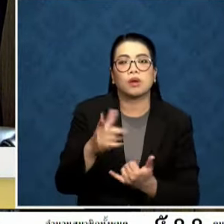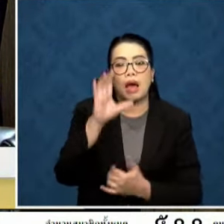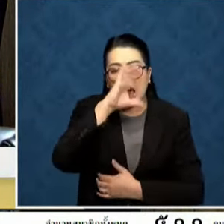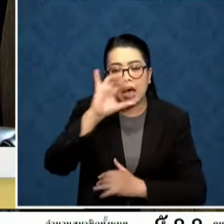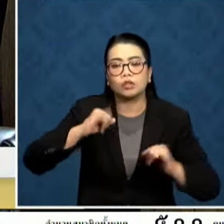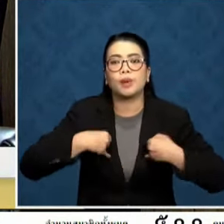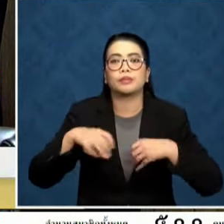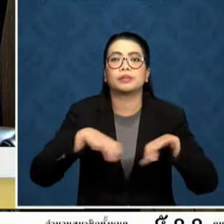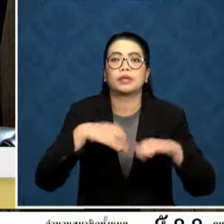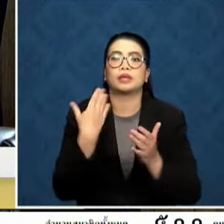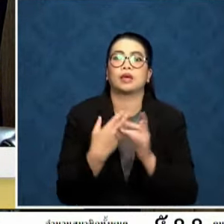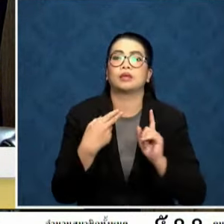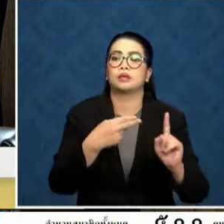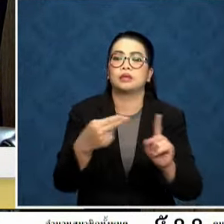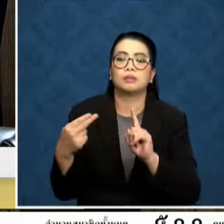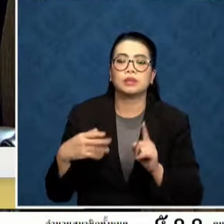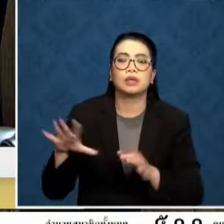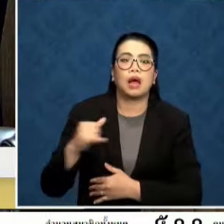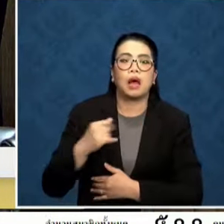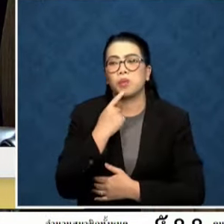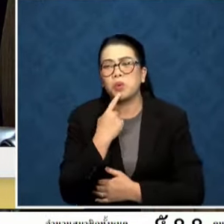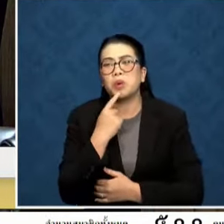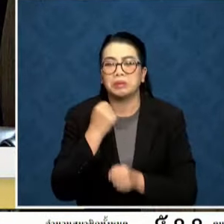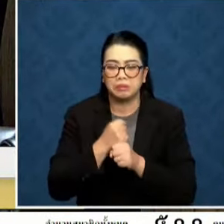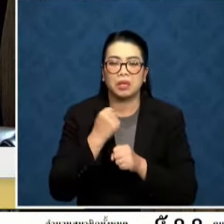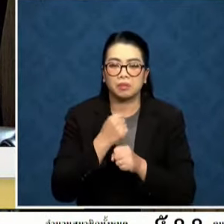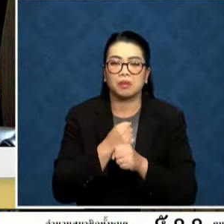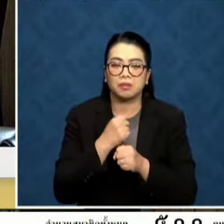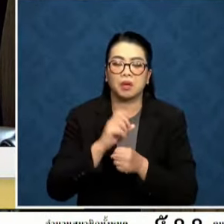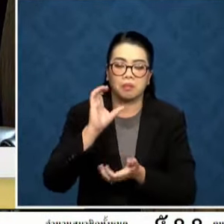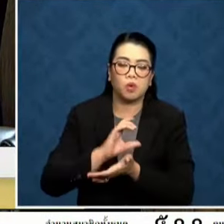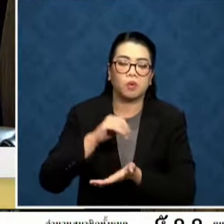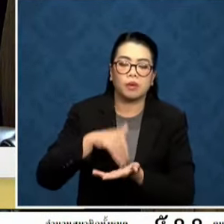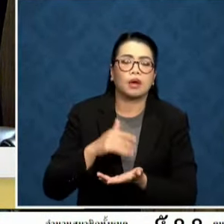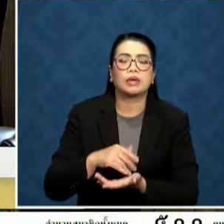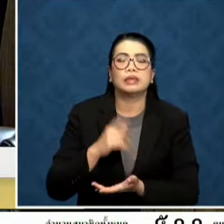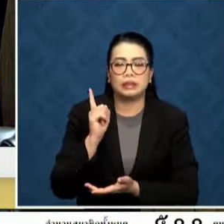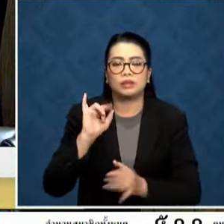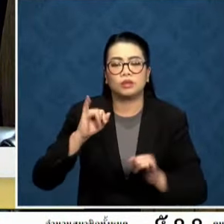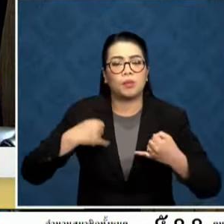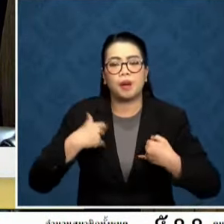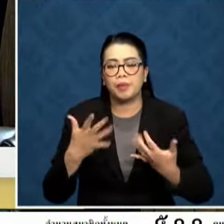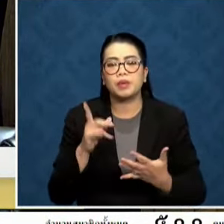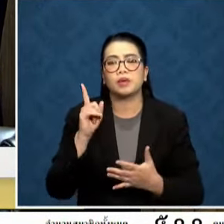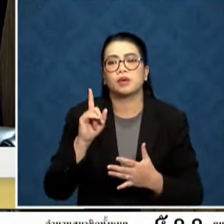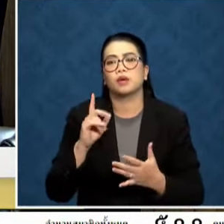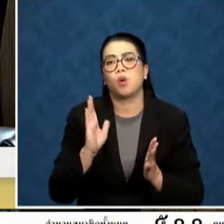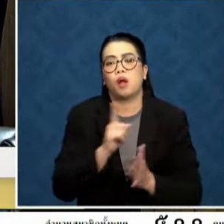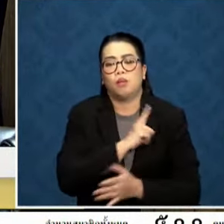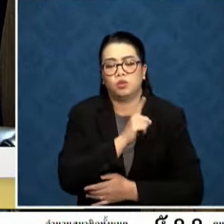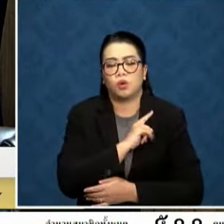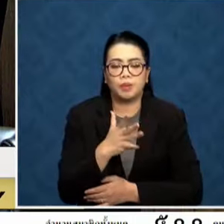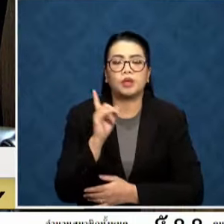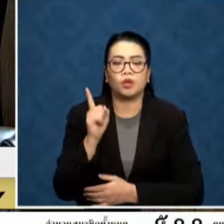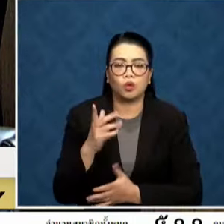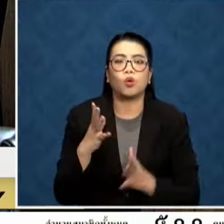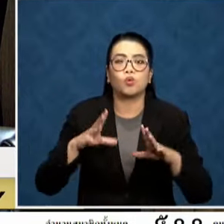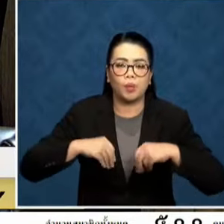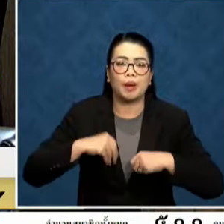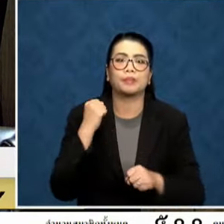เจ้าภาพไม่ได้เนี่ยไม่ควรจะต้องเอาเป็นข้ออ้างในการใช้งบกลางนะคะแล้วยังแถมยังมีการไหลย้อนกลับ